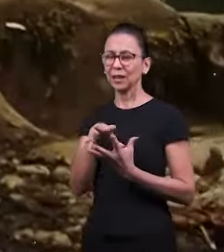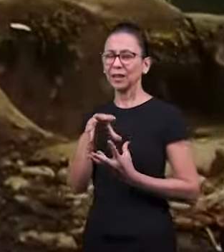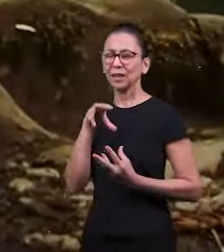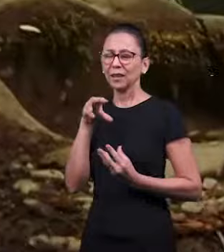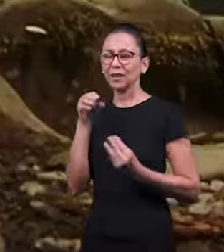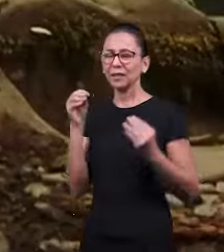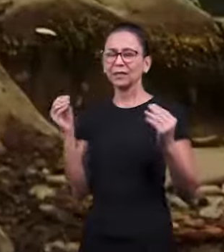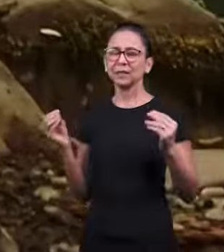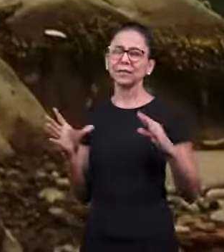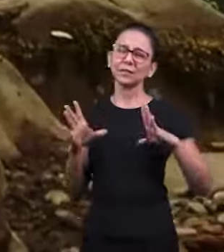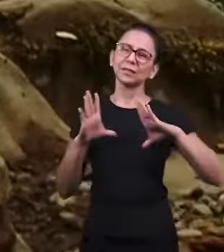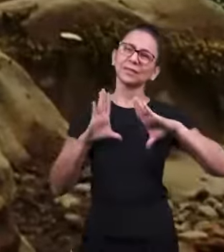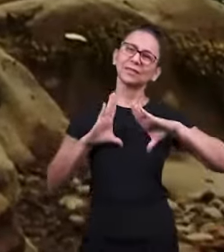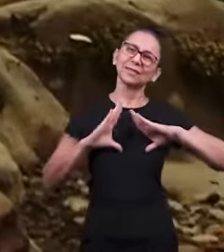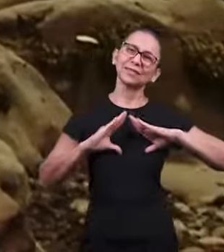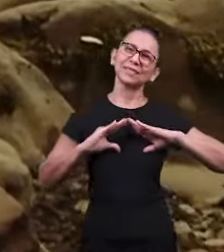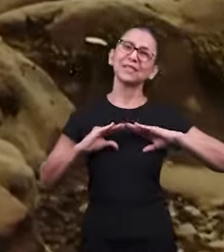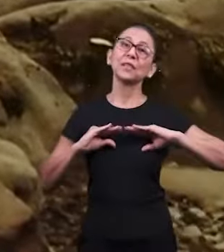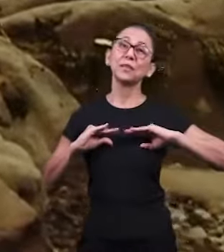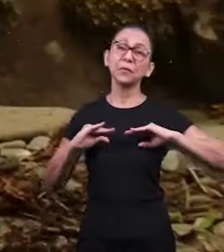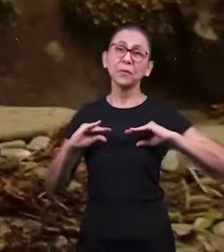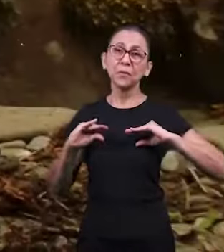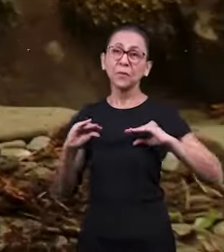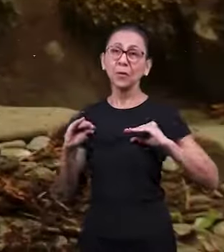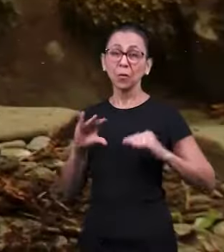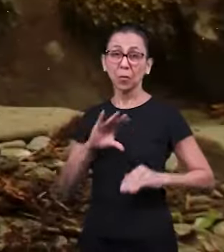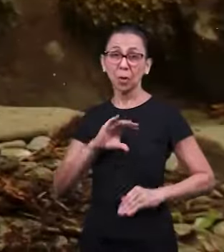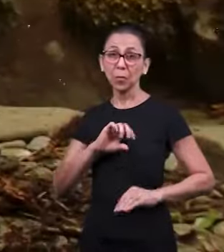Любовь, согревающая душу,